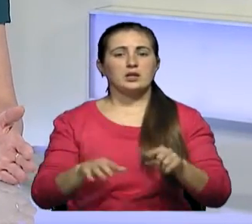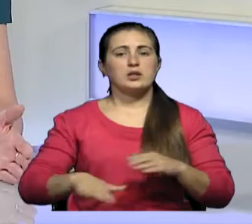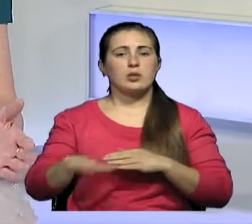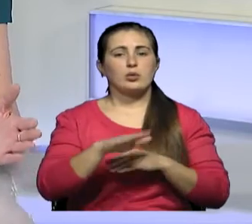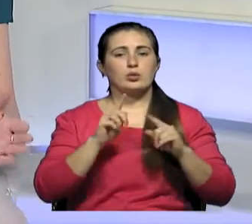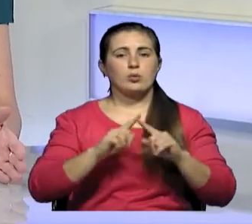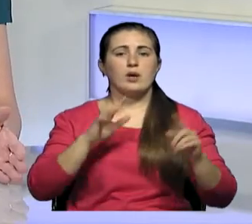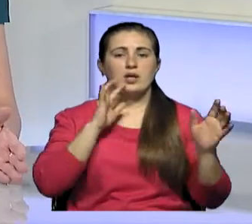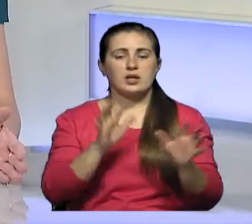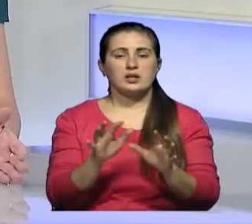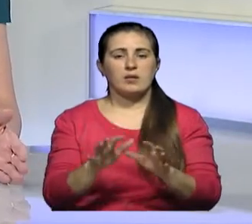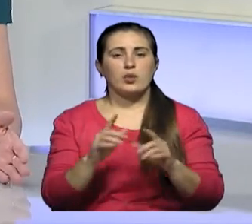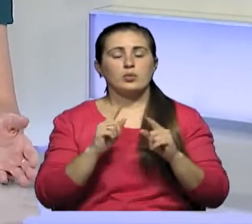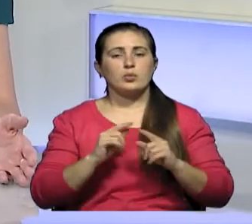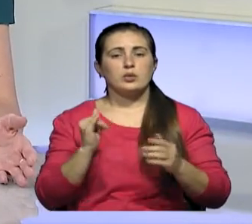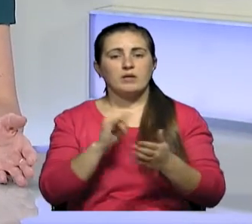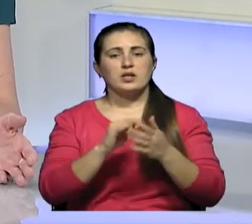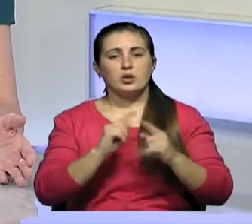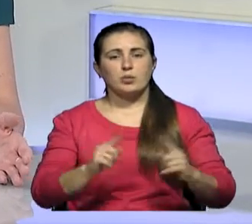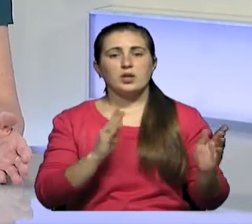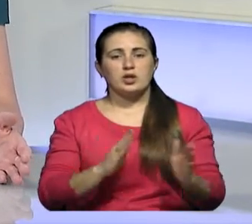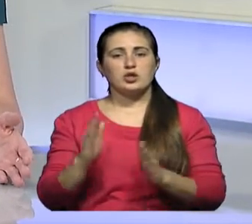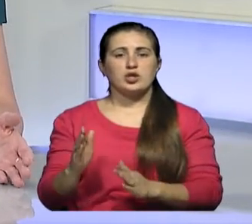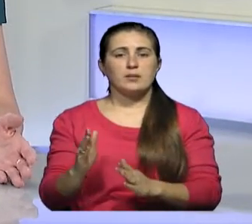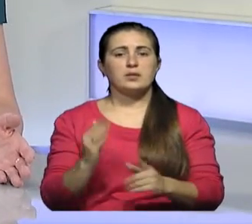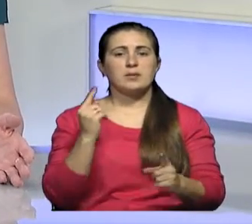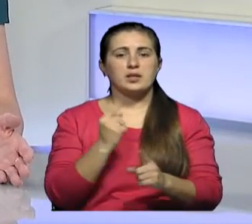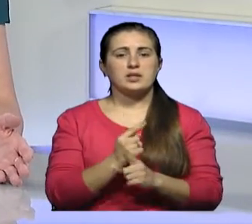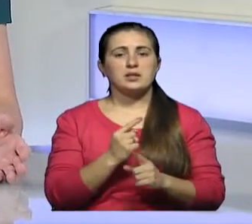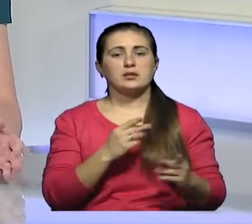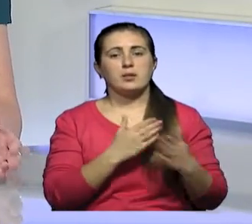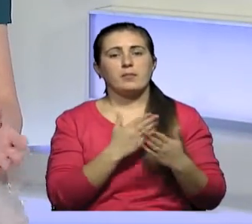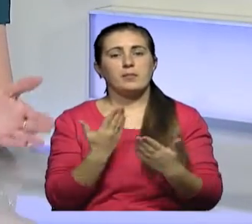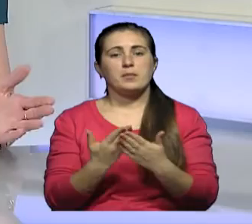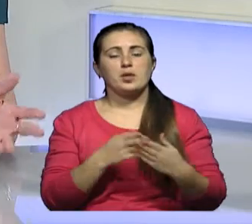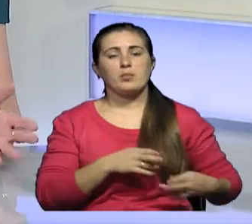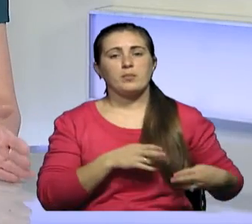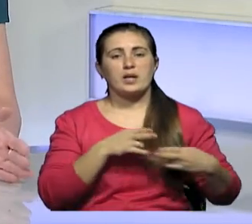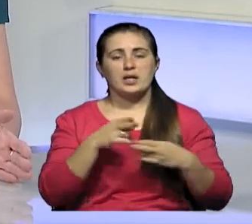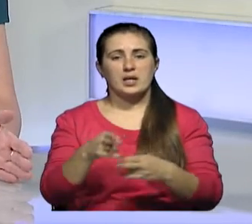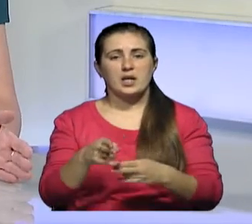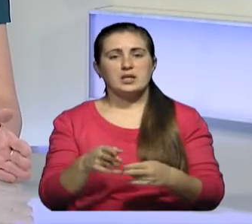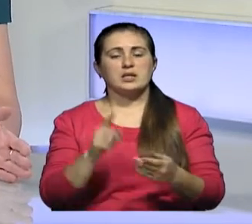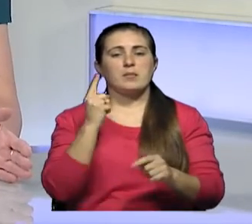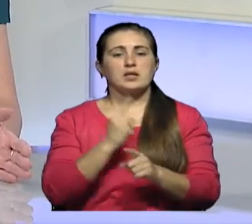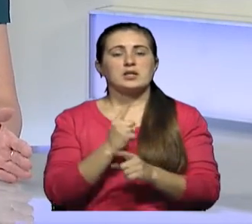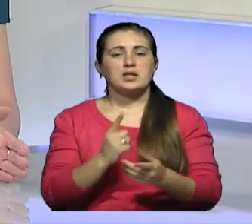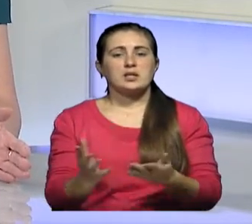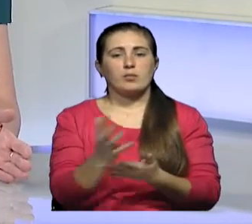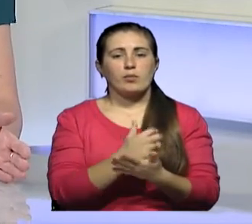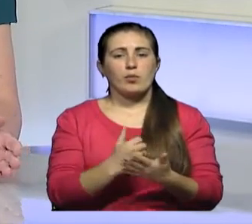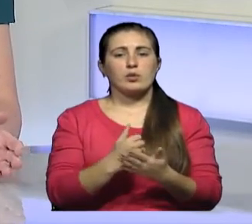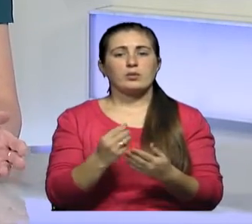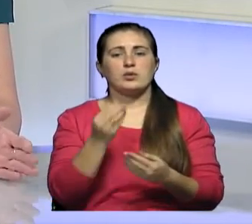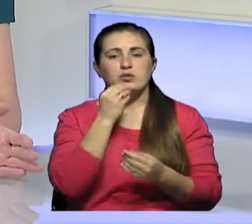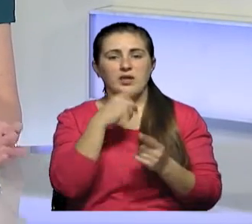охраняемое установить особый режим то есть запретить проезд к примеру запретить сбор там пищевых лесных